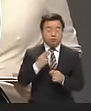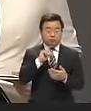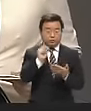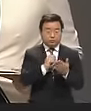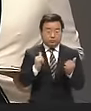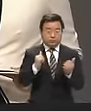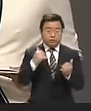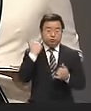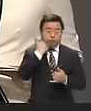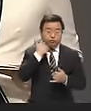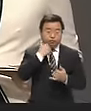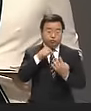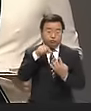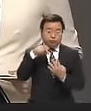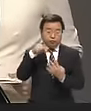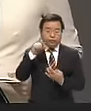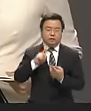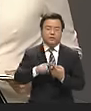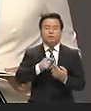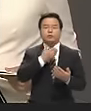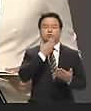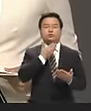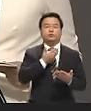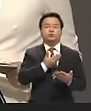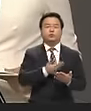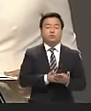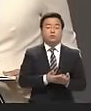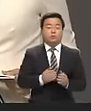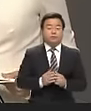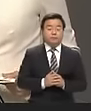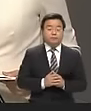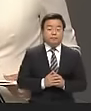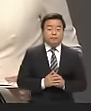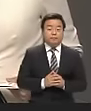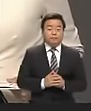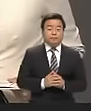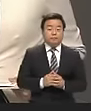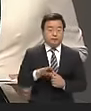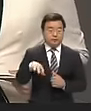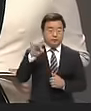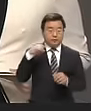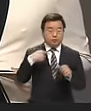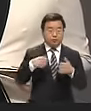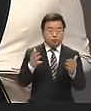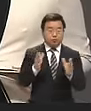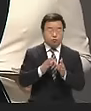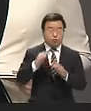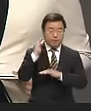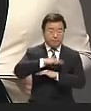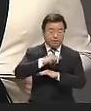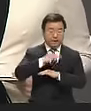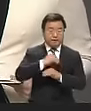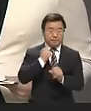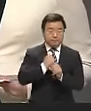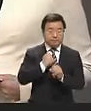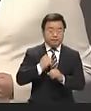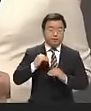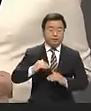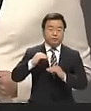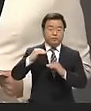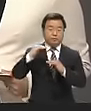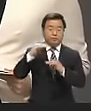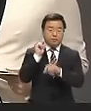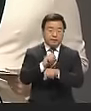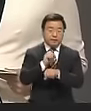어떻게 구성할 것인지가 가장 관심 인데요 우선 교육부는 한국사 교과서 발행 체제에 대한 행정 예고를 다음 달